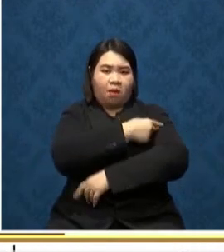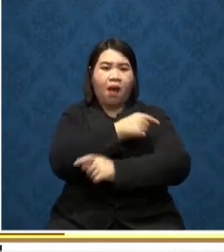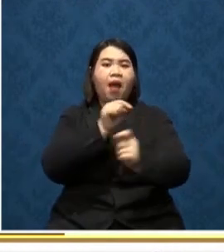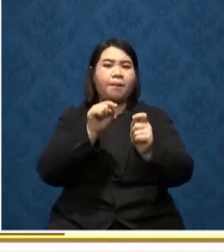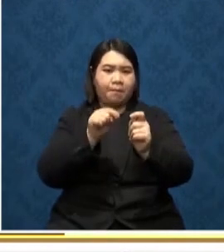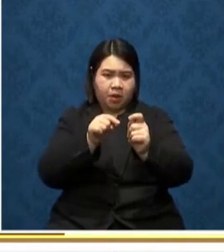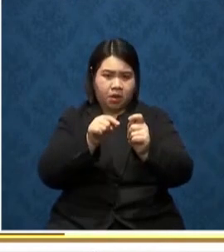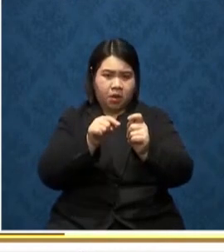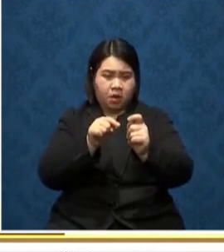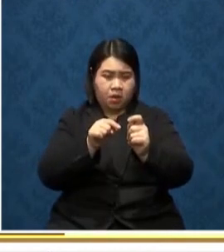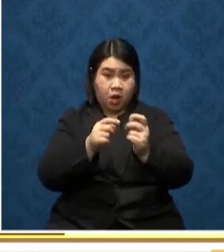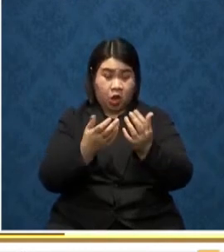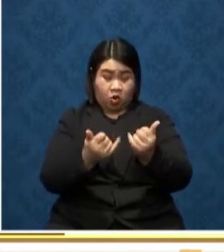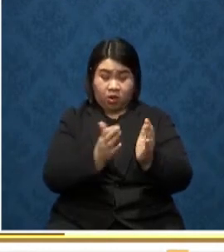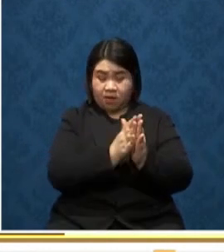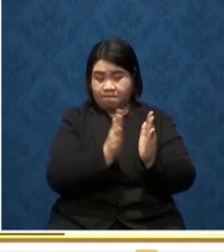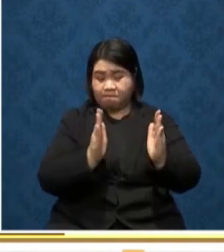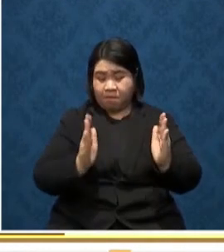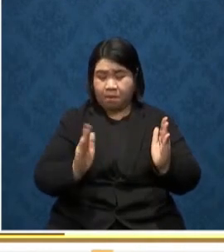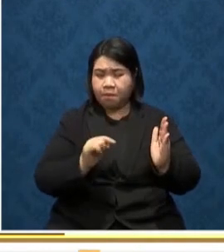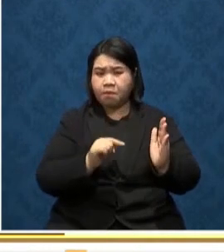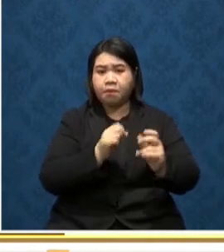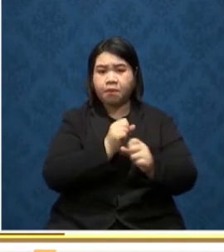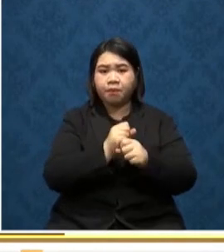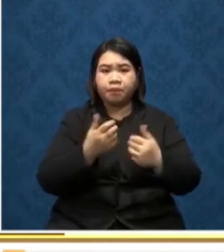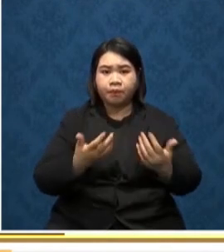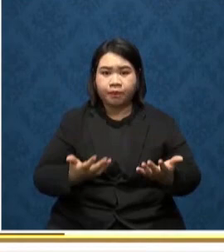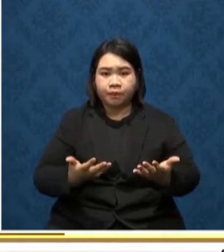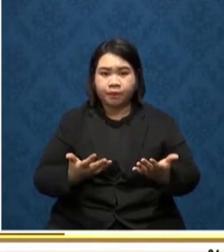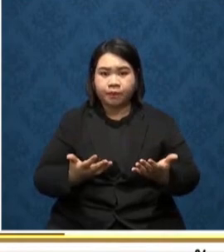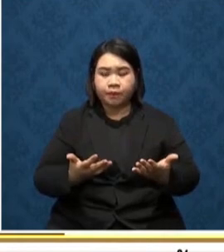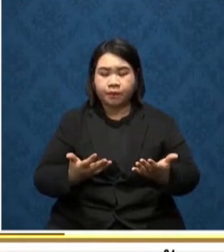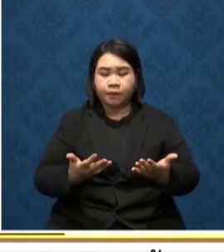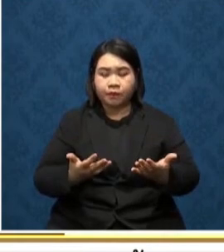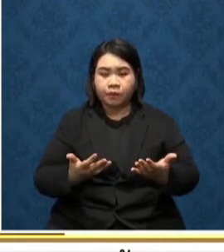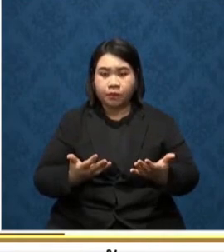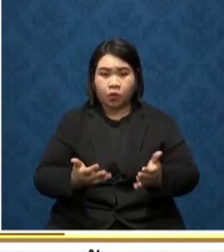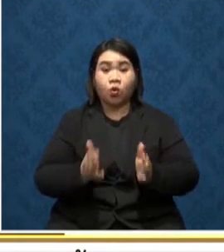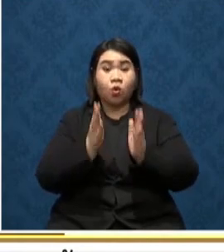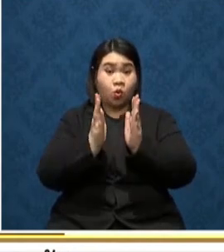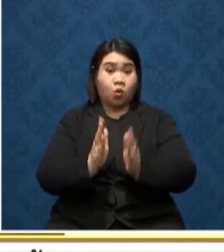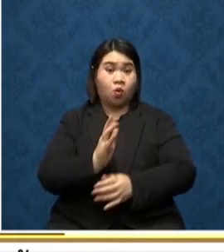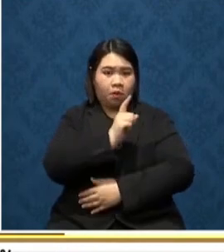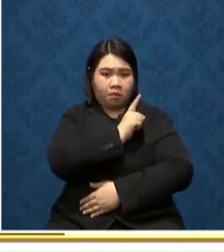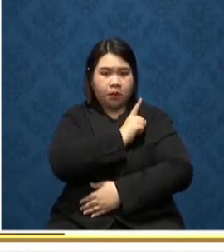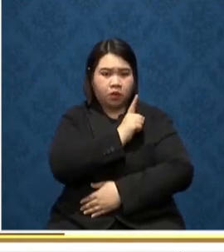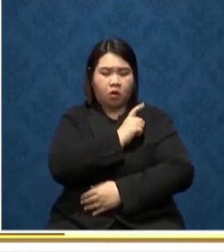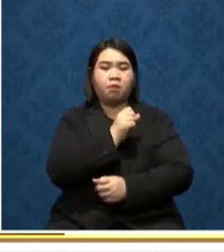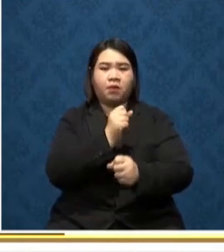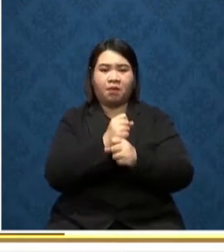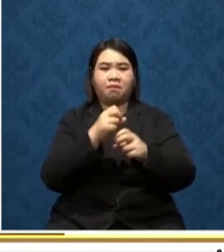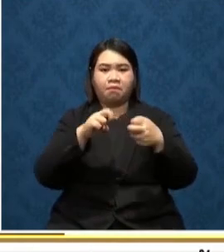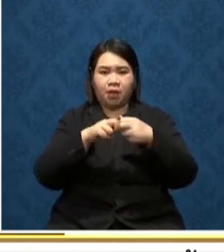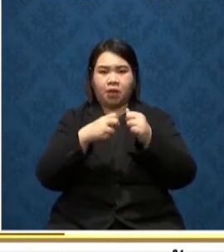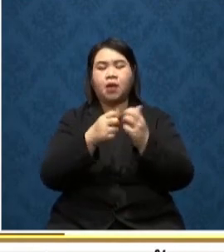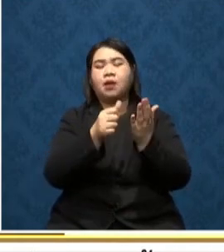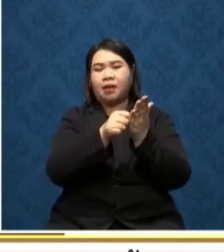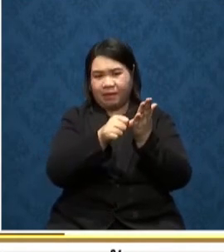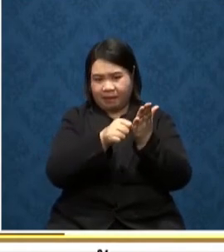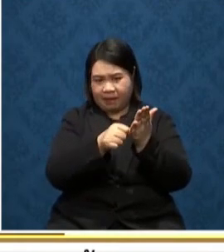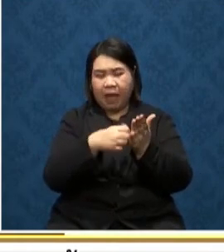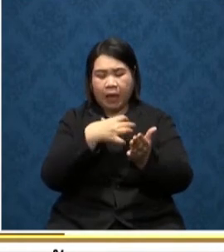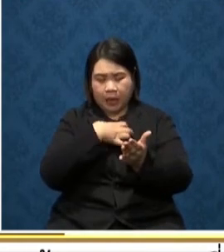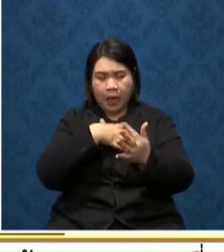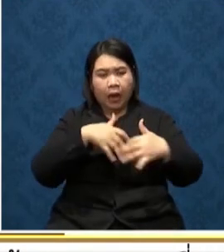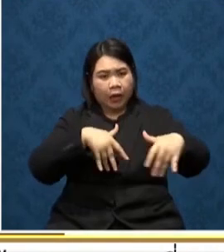ระยะสั้นก็คือว่า ให้ทางผู้รบผิดชอบแก้ปัญหาเพื่อจะให้บริก